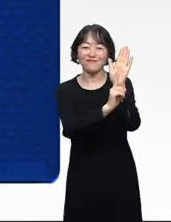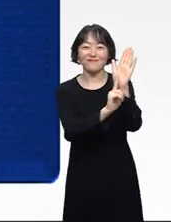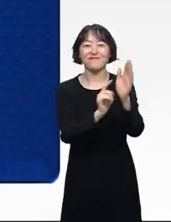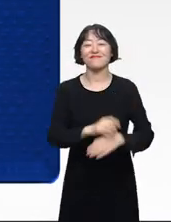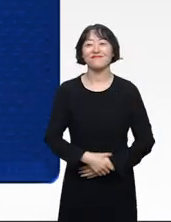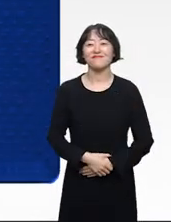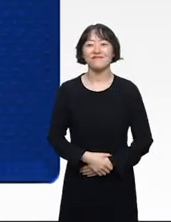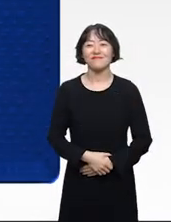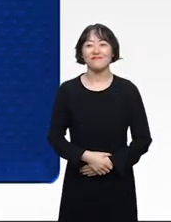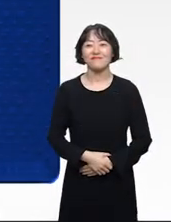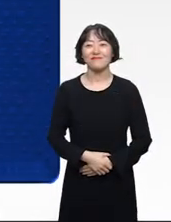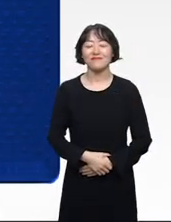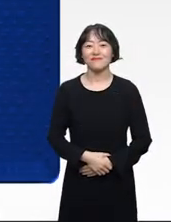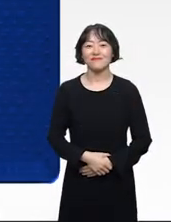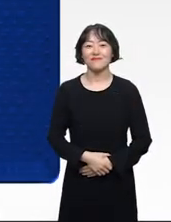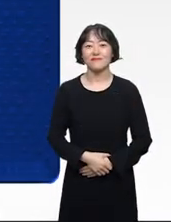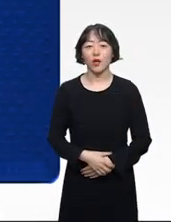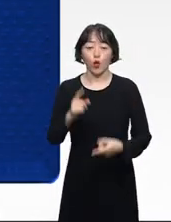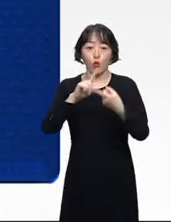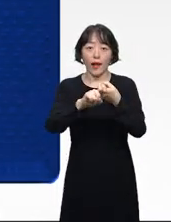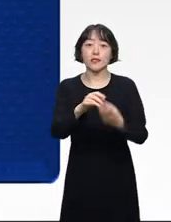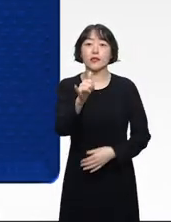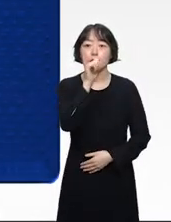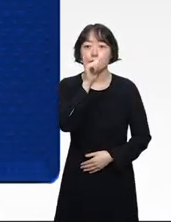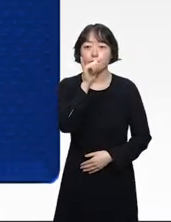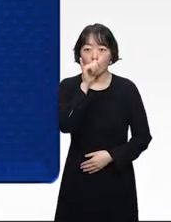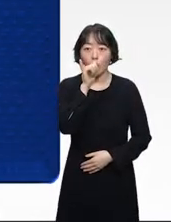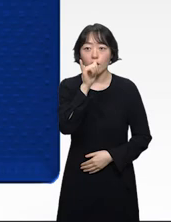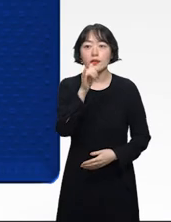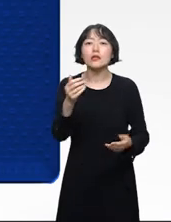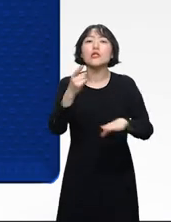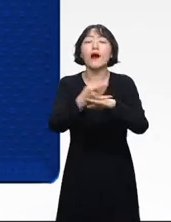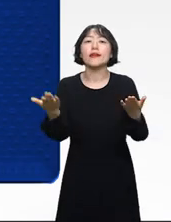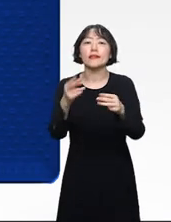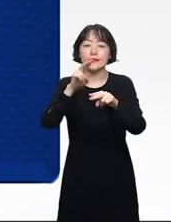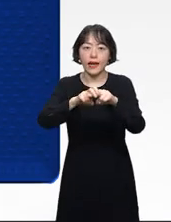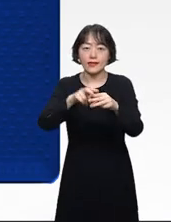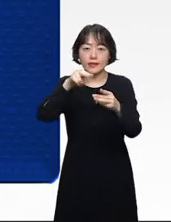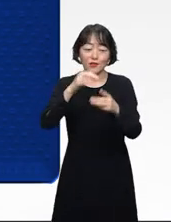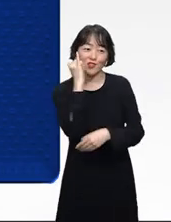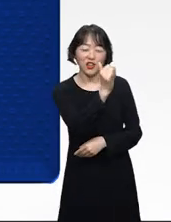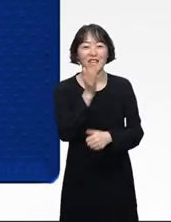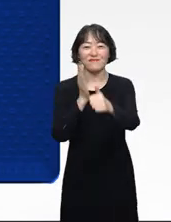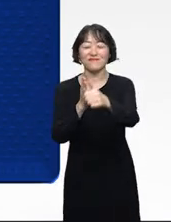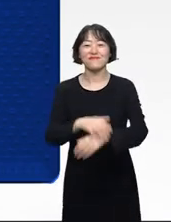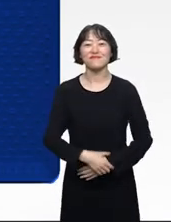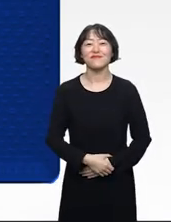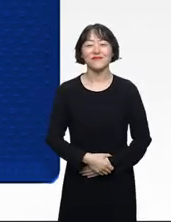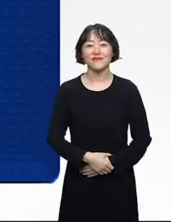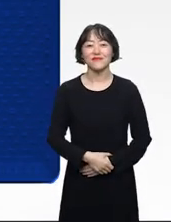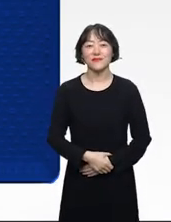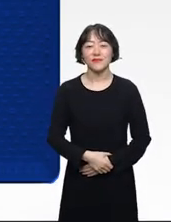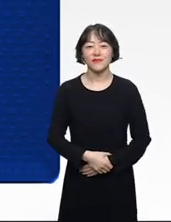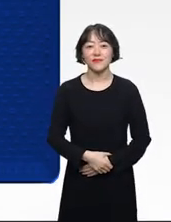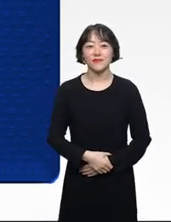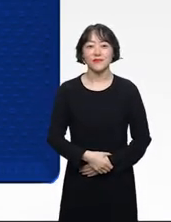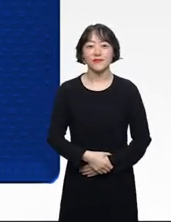모집합니다. 구인 내용에 관심 있는 분들께서는 의왕 일자리 센터로 문의 주시기 바랍니다.